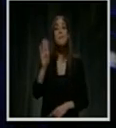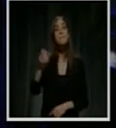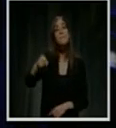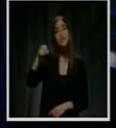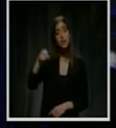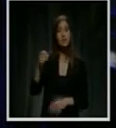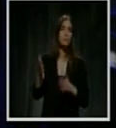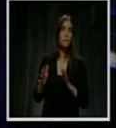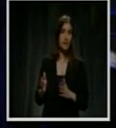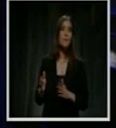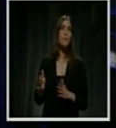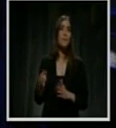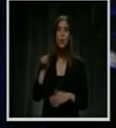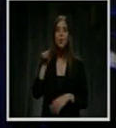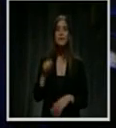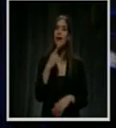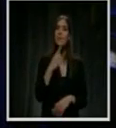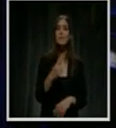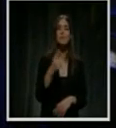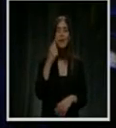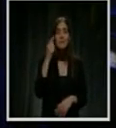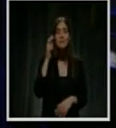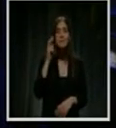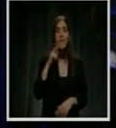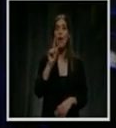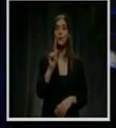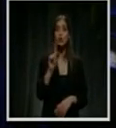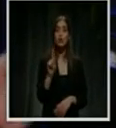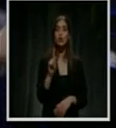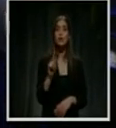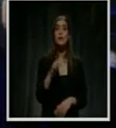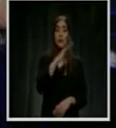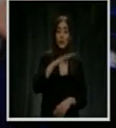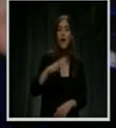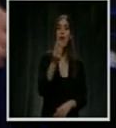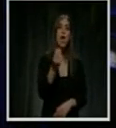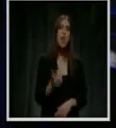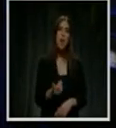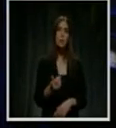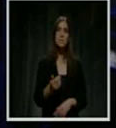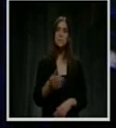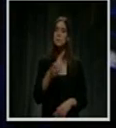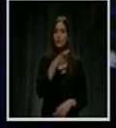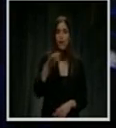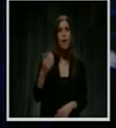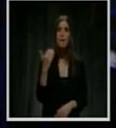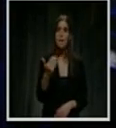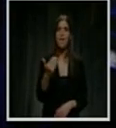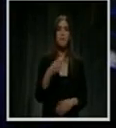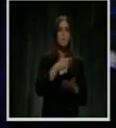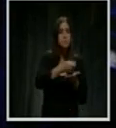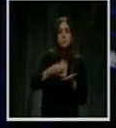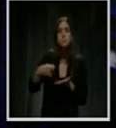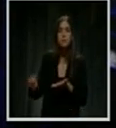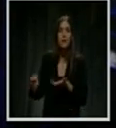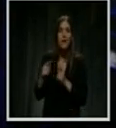nsaħħu l-pensjonijiet, iċ-children's allowance, il-benefiċċji illi nagħtu b'mod ġenerali mbagħad ikollok dal-argumenti اللي تيجي